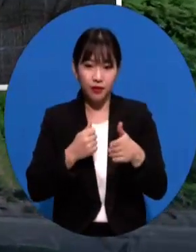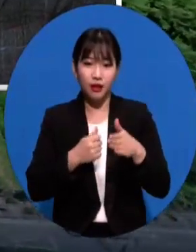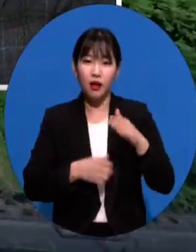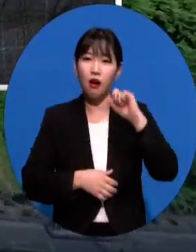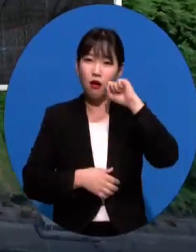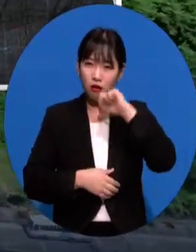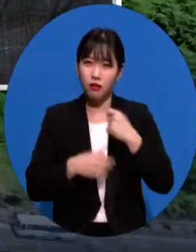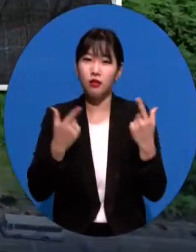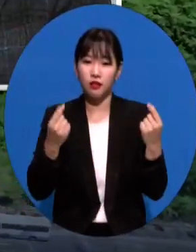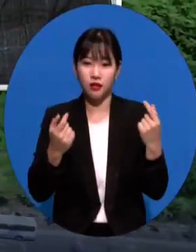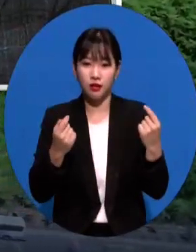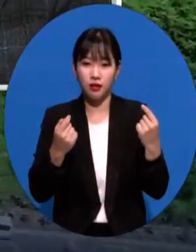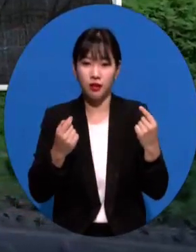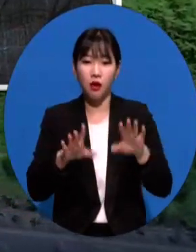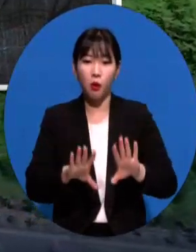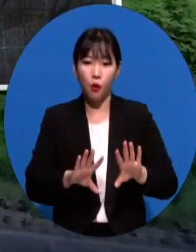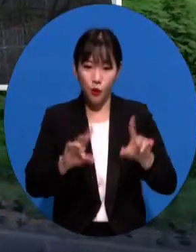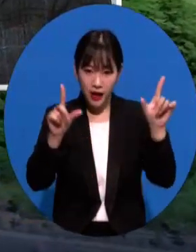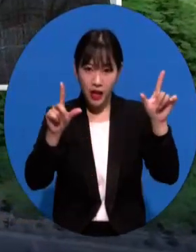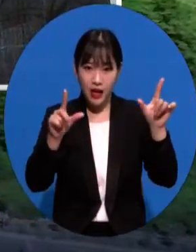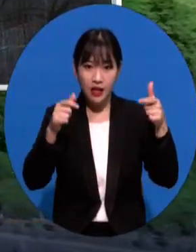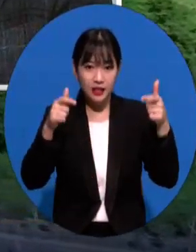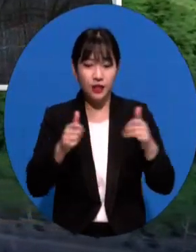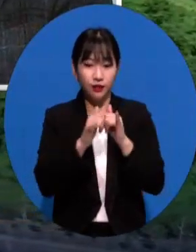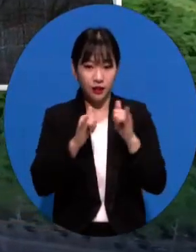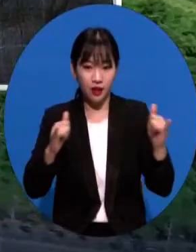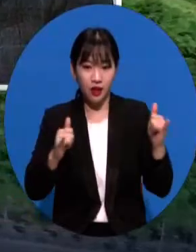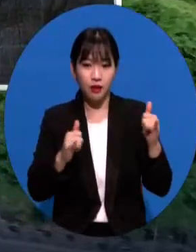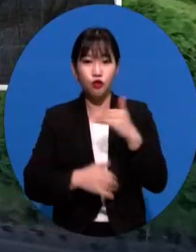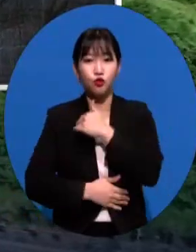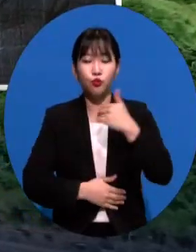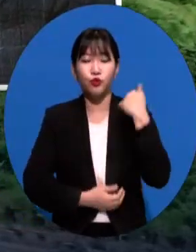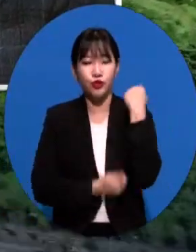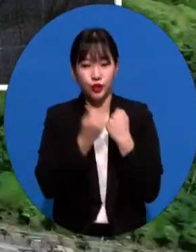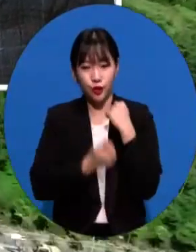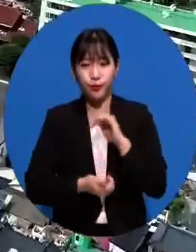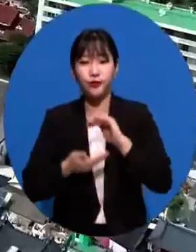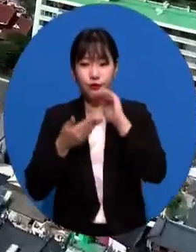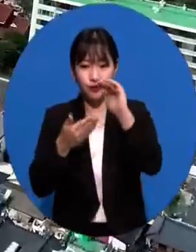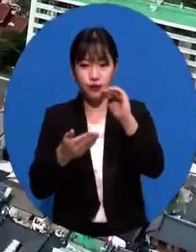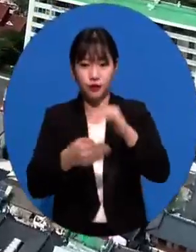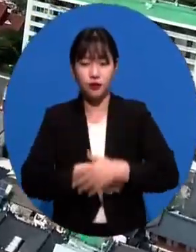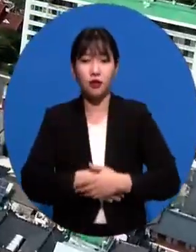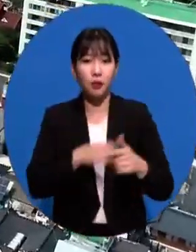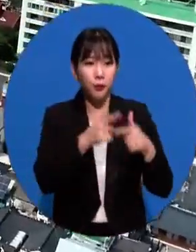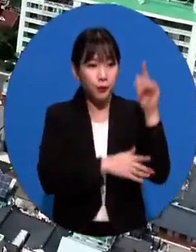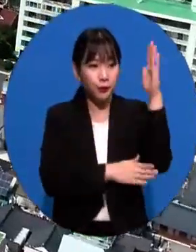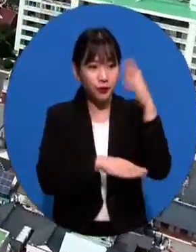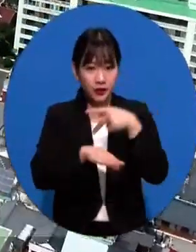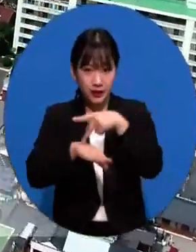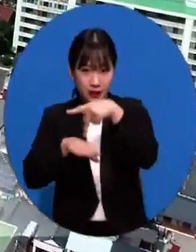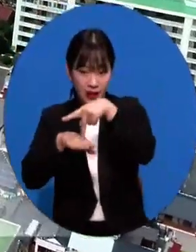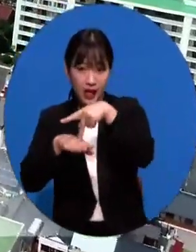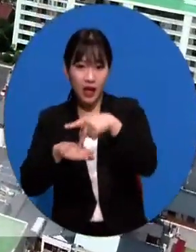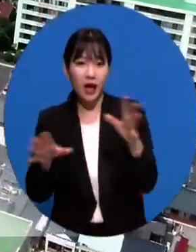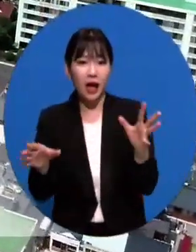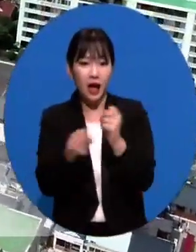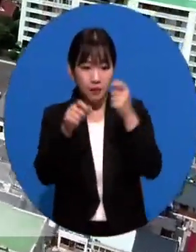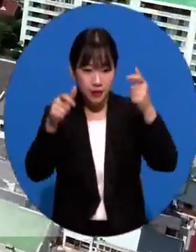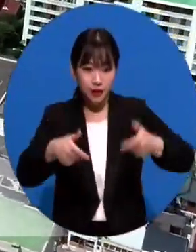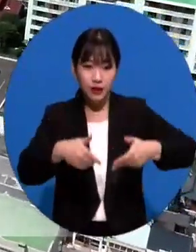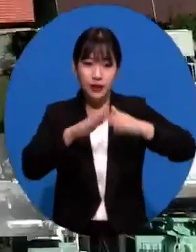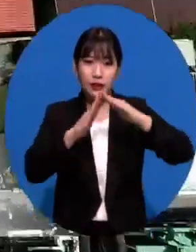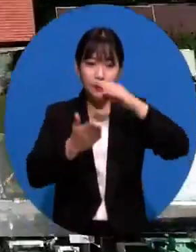어려움이 있을 것 같아서 금년에 이제 지역 주민들한테 충분하게 설명도 하고 목포시는 통합자치단체의